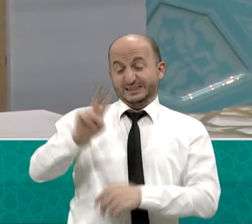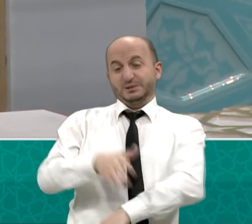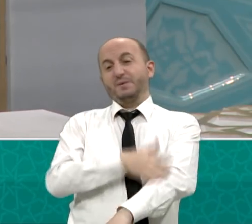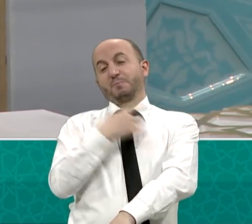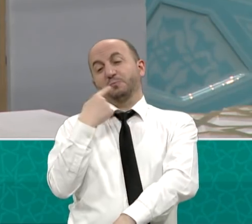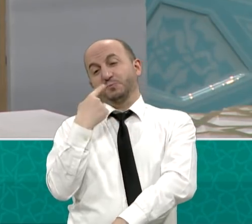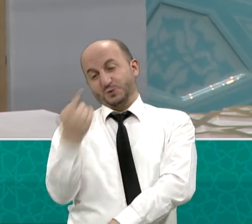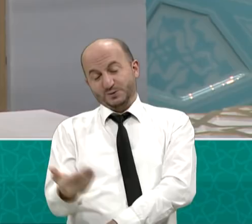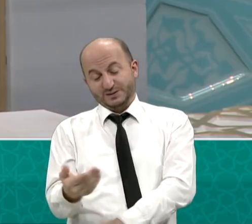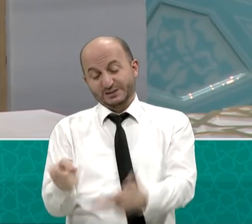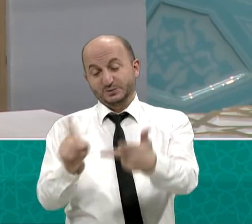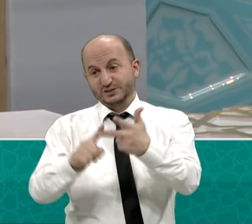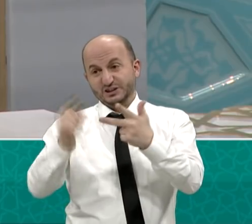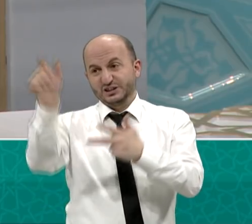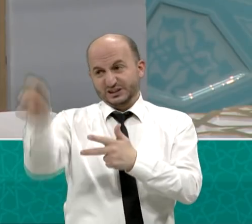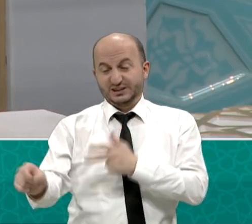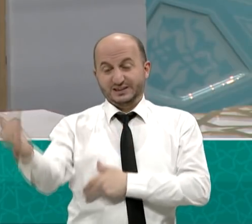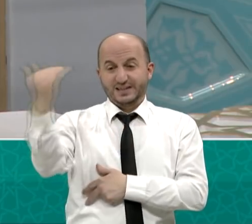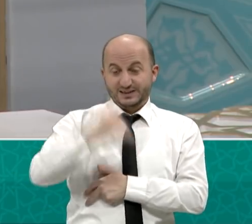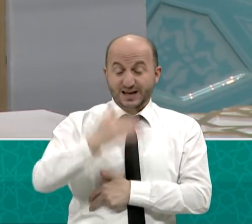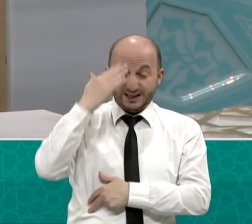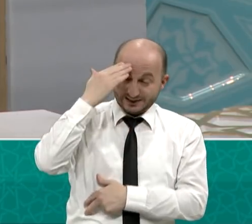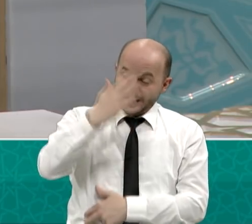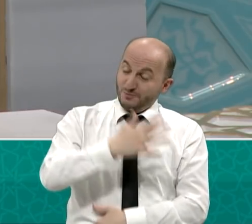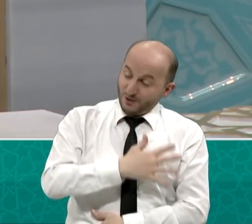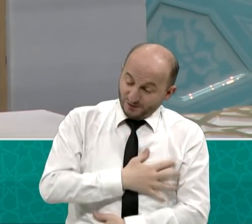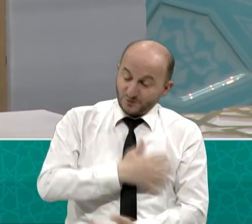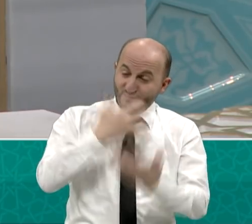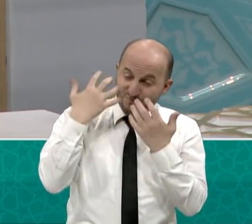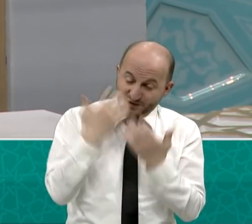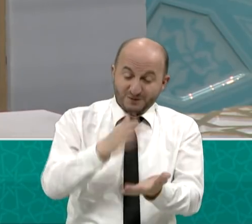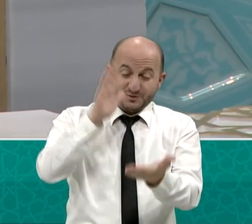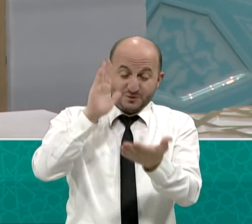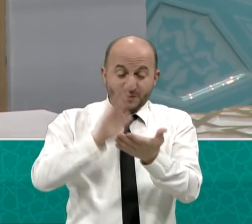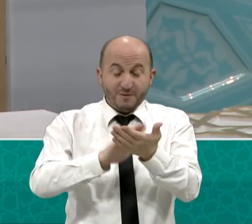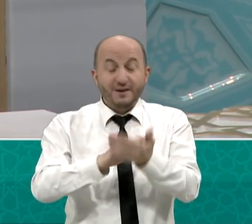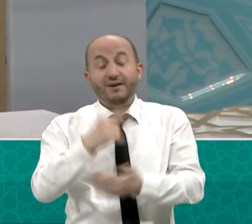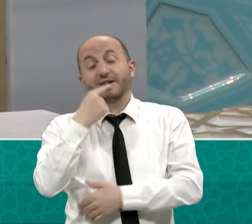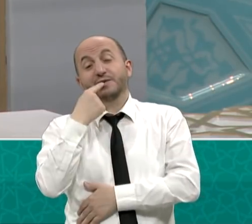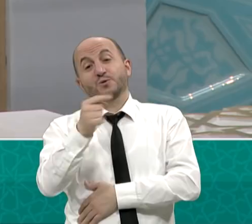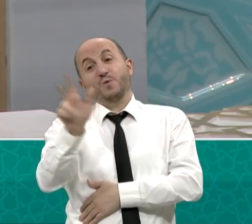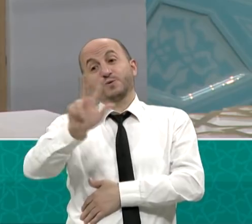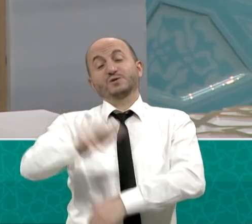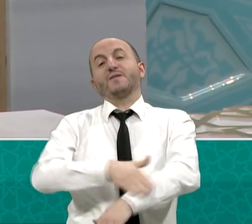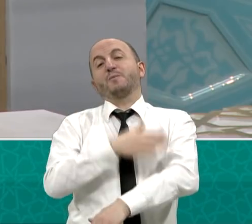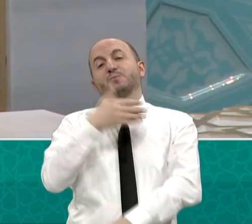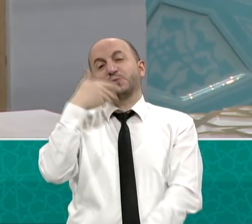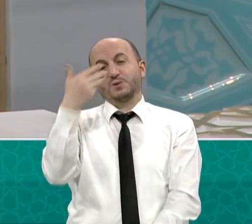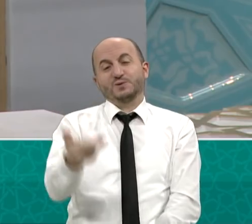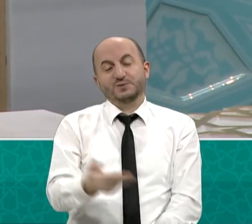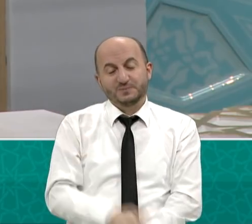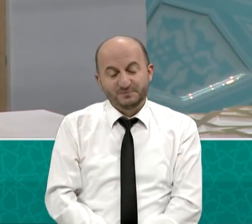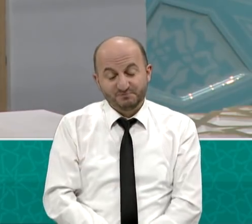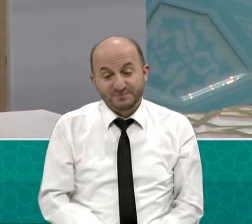buyurdu. Biri daha geldi esselamu aleyküm ve rahmetullahi ve berekatuh dedi. 30 buyurdu. Demek ki